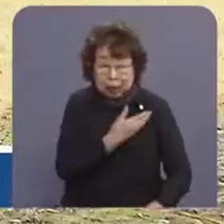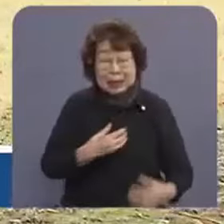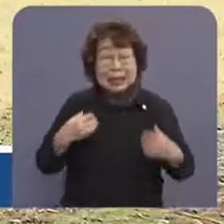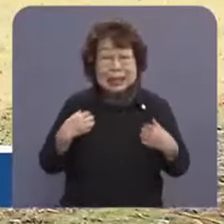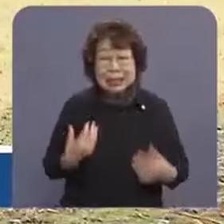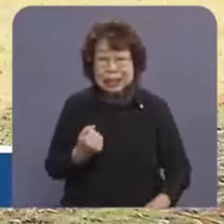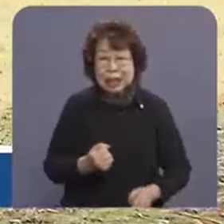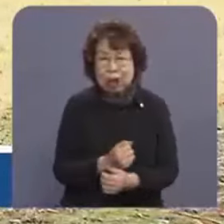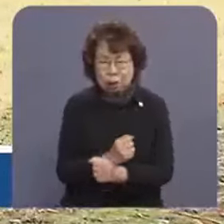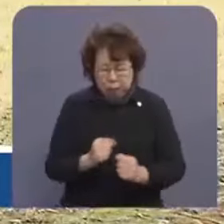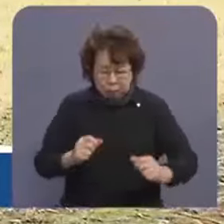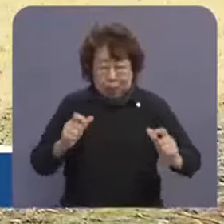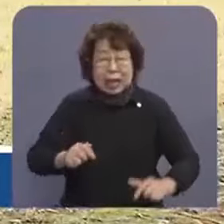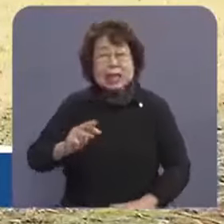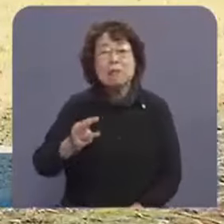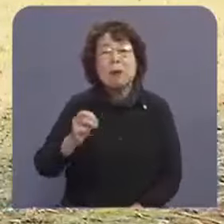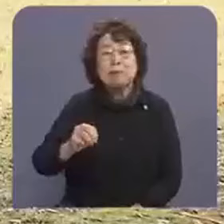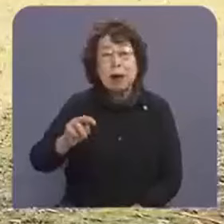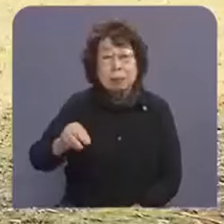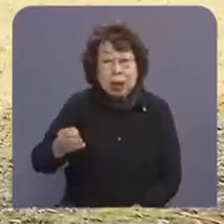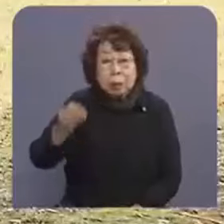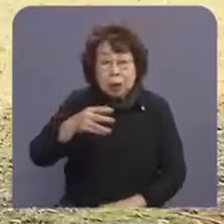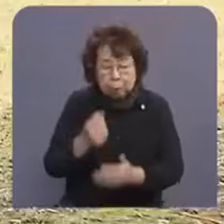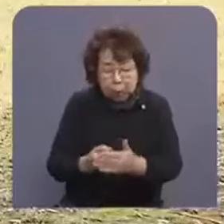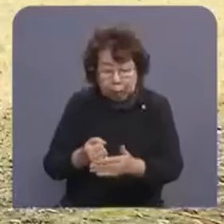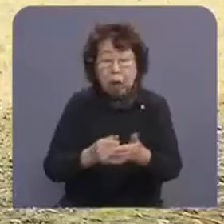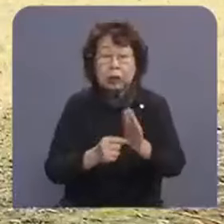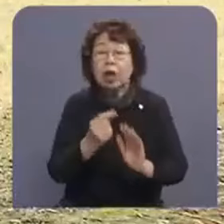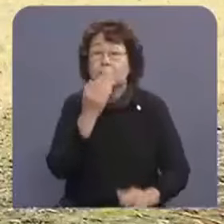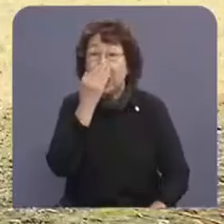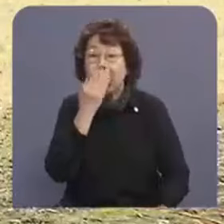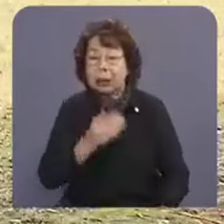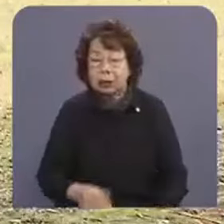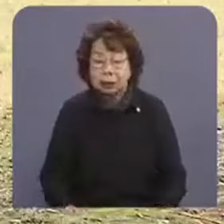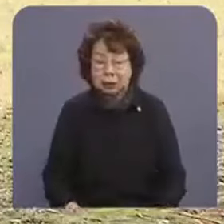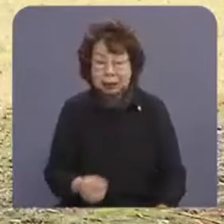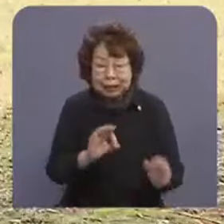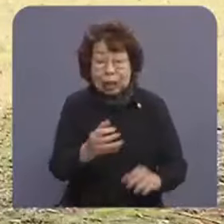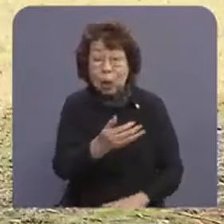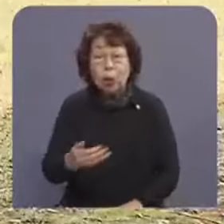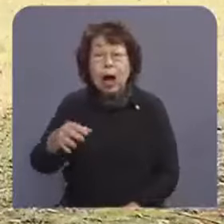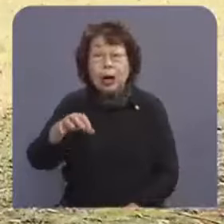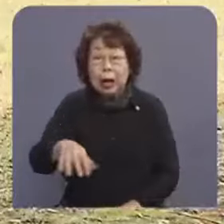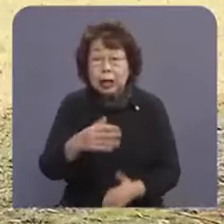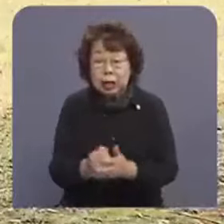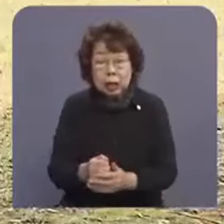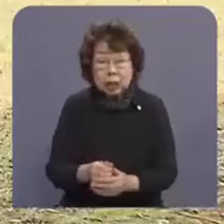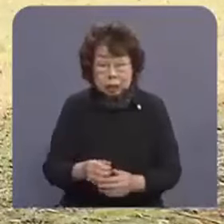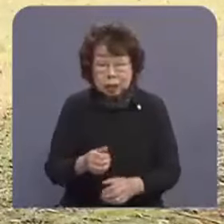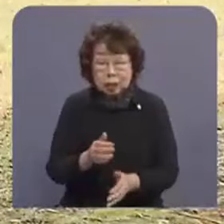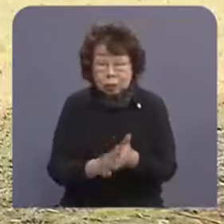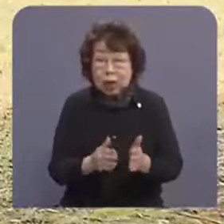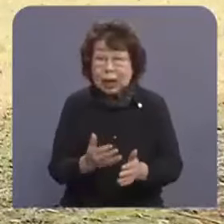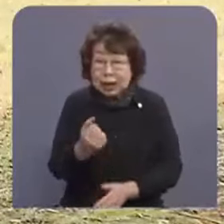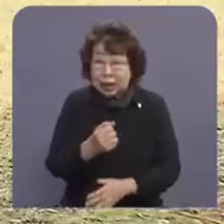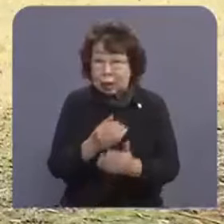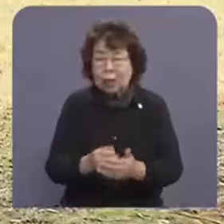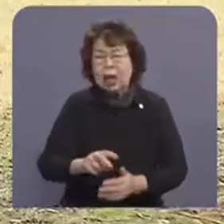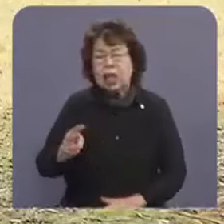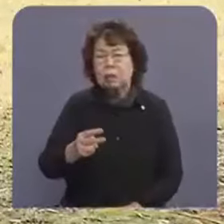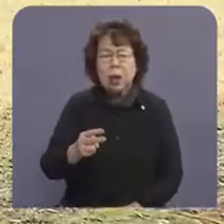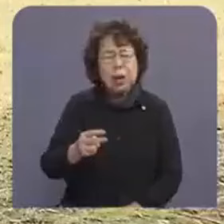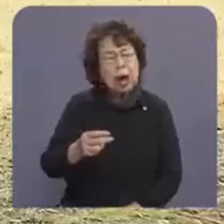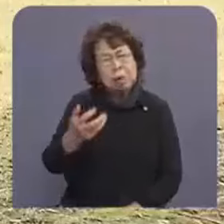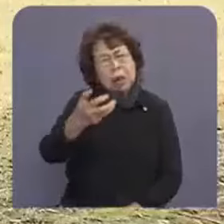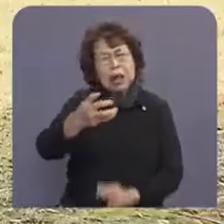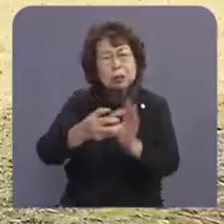소유한 300만 제곱미터 이상의 땅만 지정할 수 있는데요. 낙동강 하구 일대 시유지는 면적 규정의